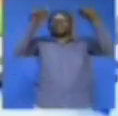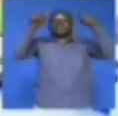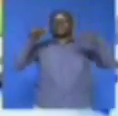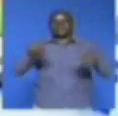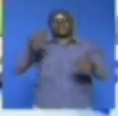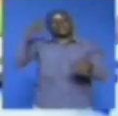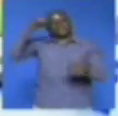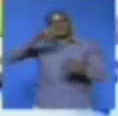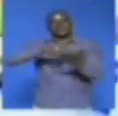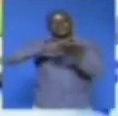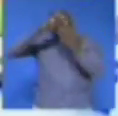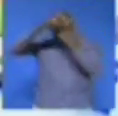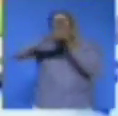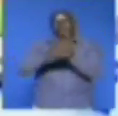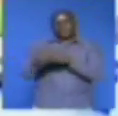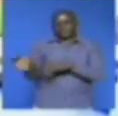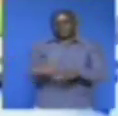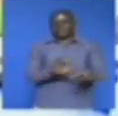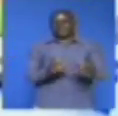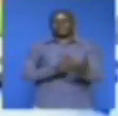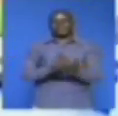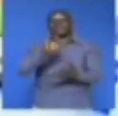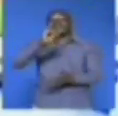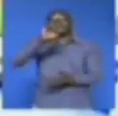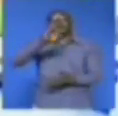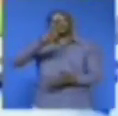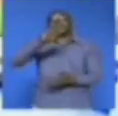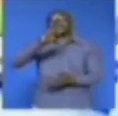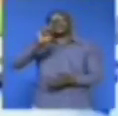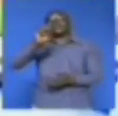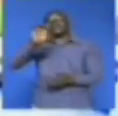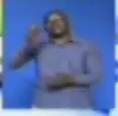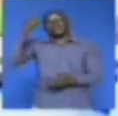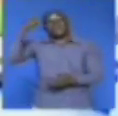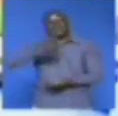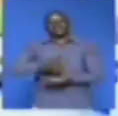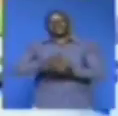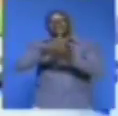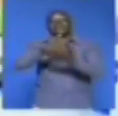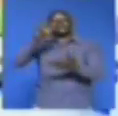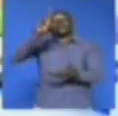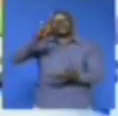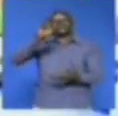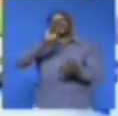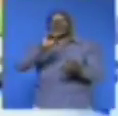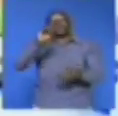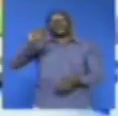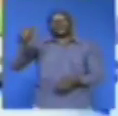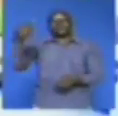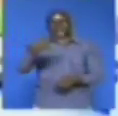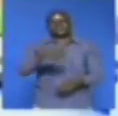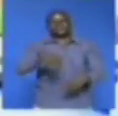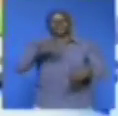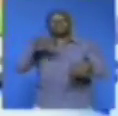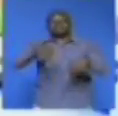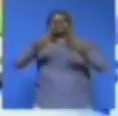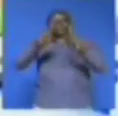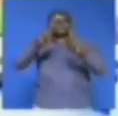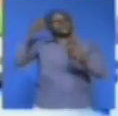programme exécuté par l'INERA avec l'appui du Royaume du Danemark et l'ONG TriAid devrait permettre